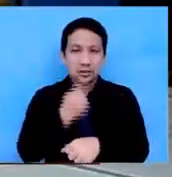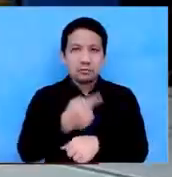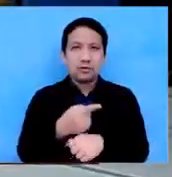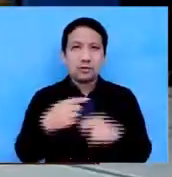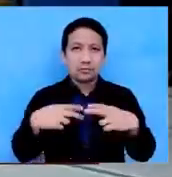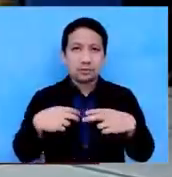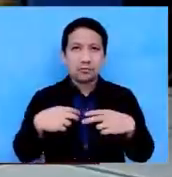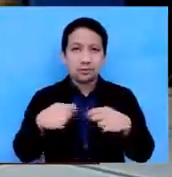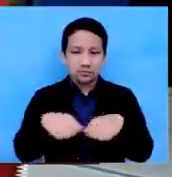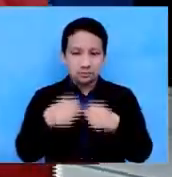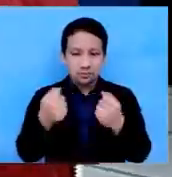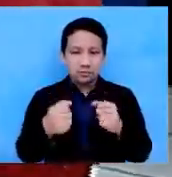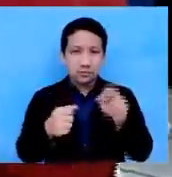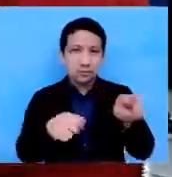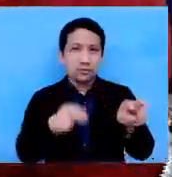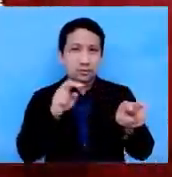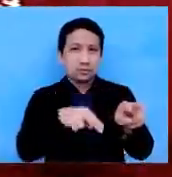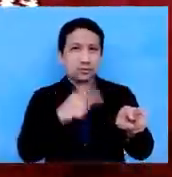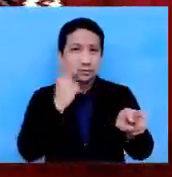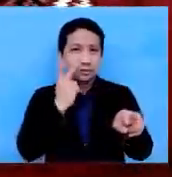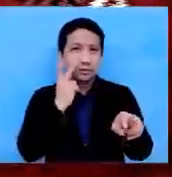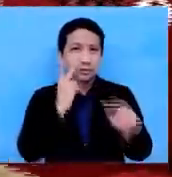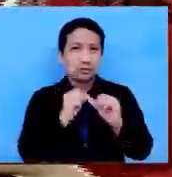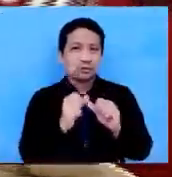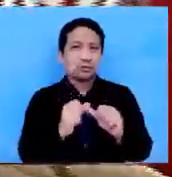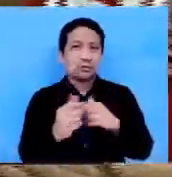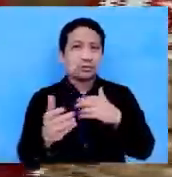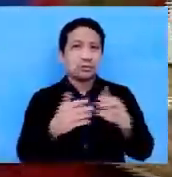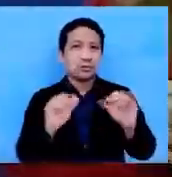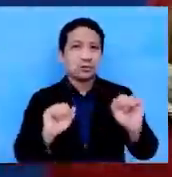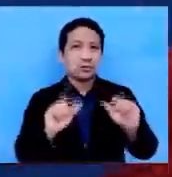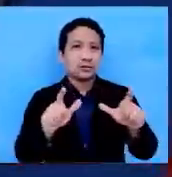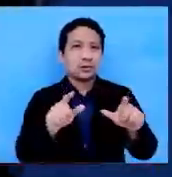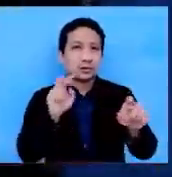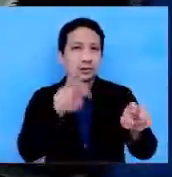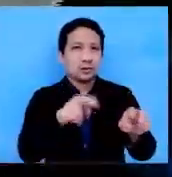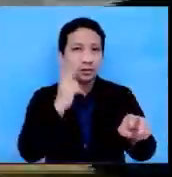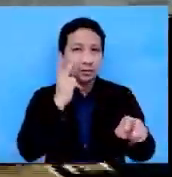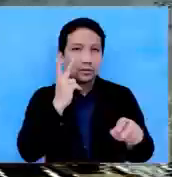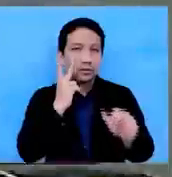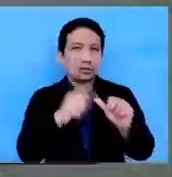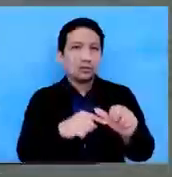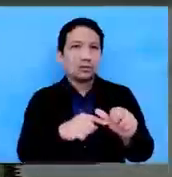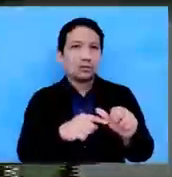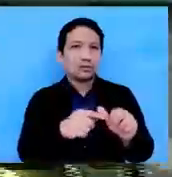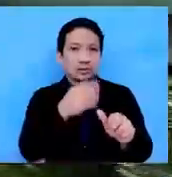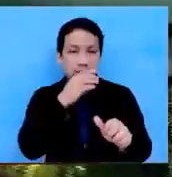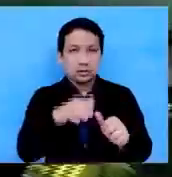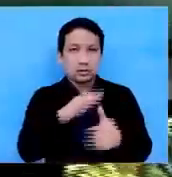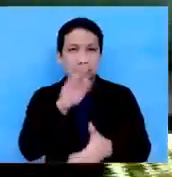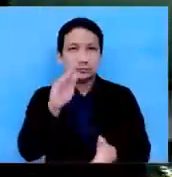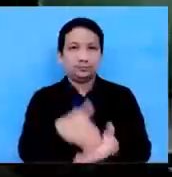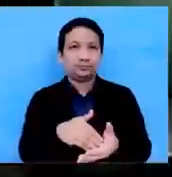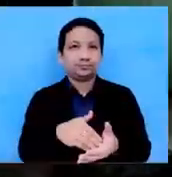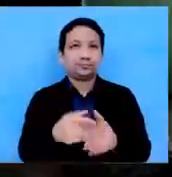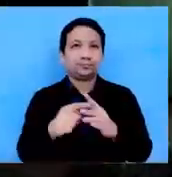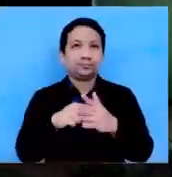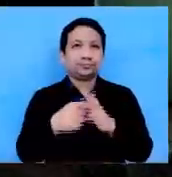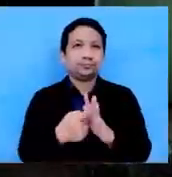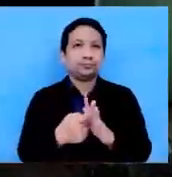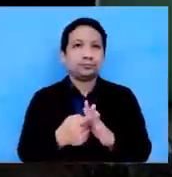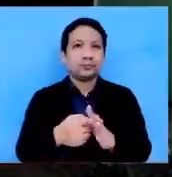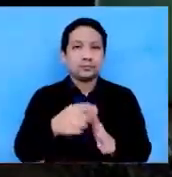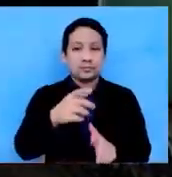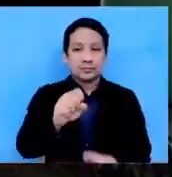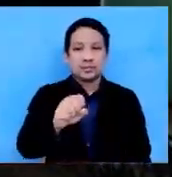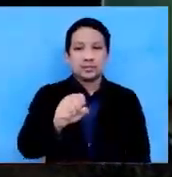break. Kung makikita nyo rito sa live monitoring dito sa command center, magsimula po tayo sa Santa Rosa,